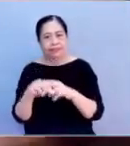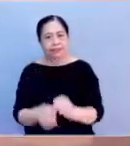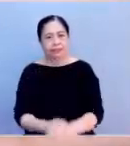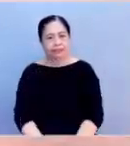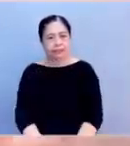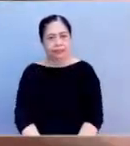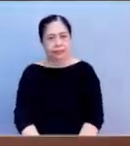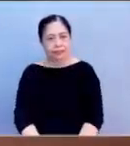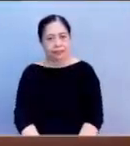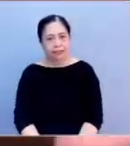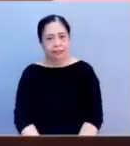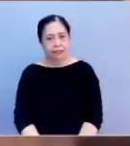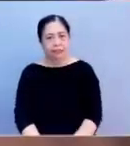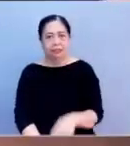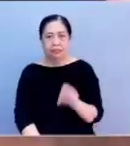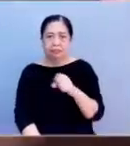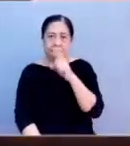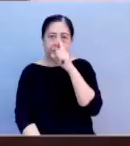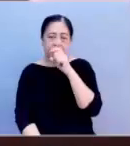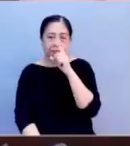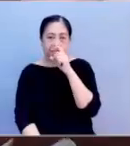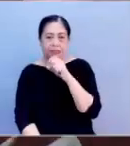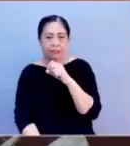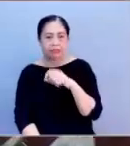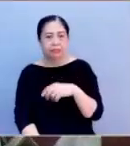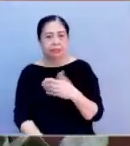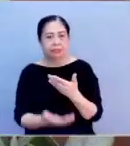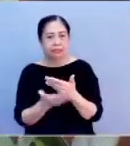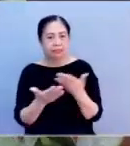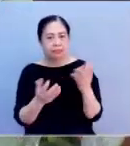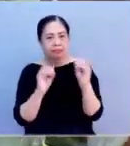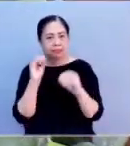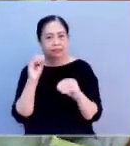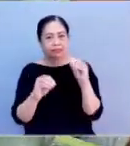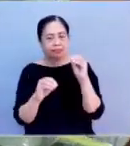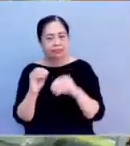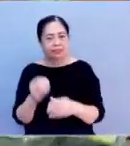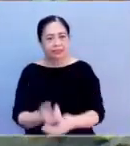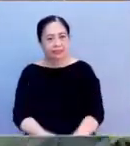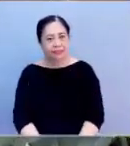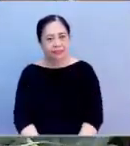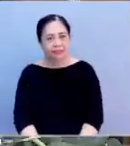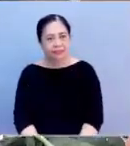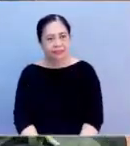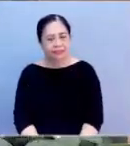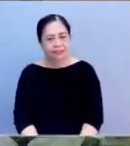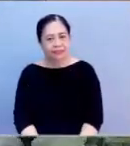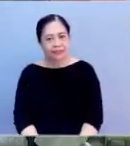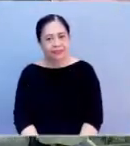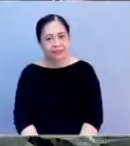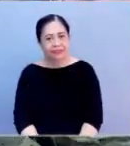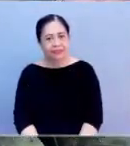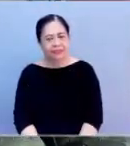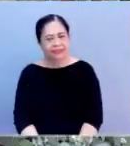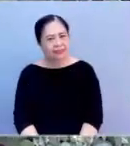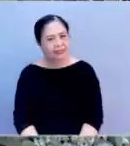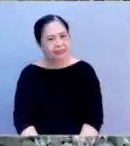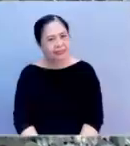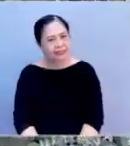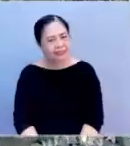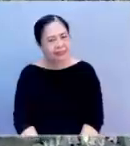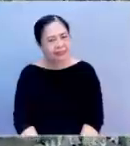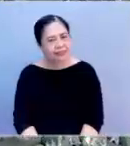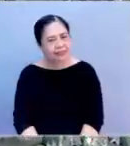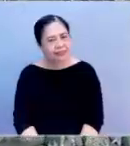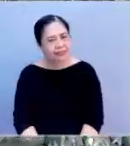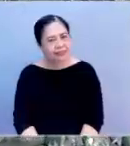yung mga old stuffed toy din. Tsaka alam mo kung anong ilalagay yung Pokemon. I-try mo yun. No joke. Ay! Hindi, totoo. Di ba merong